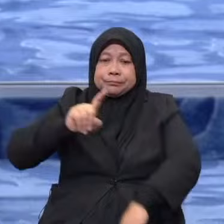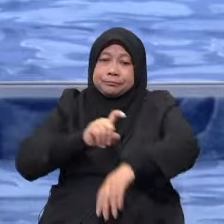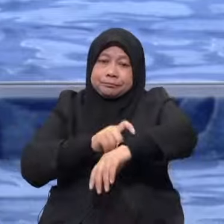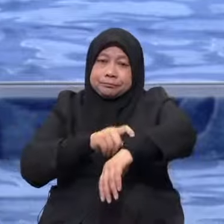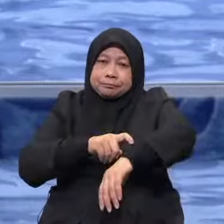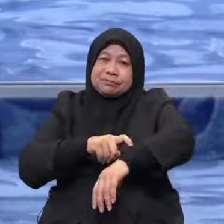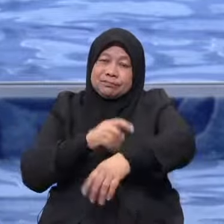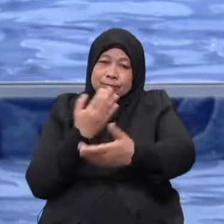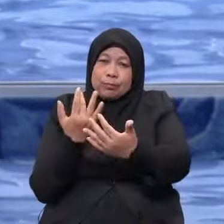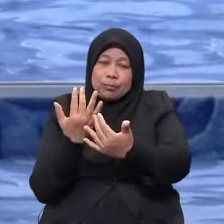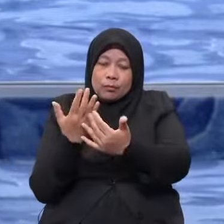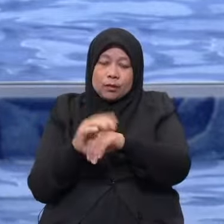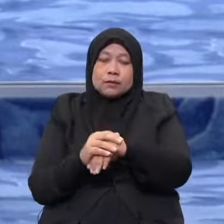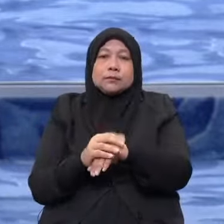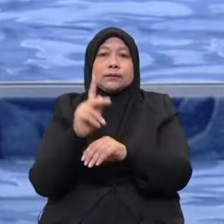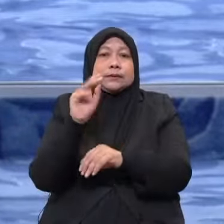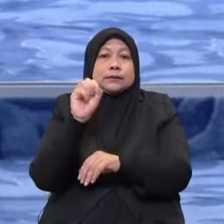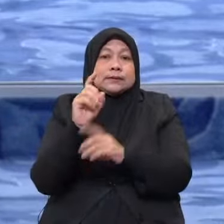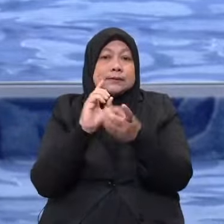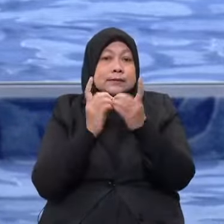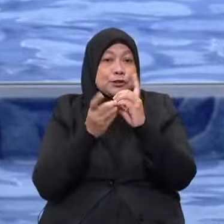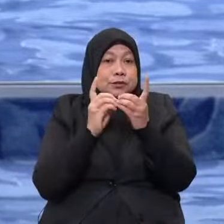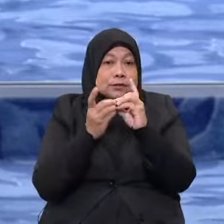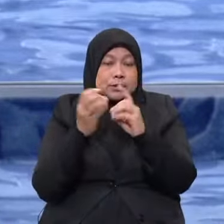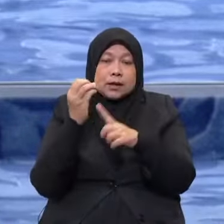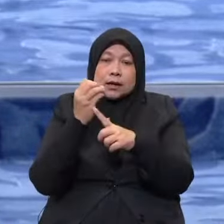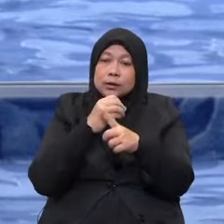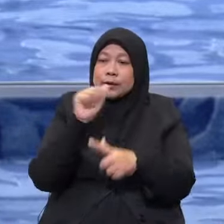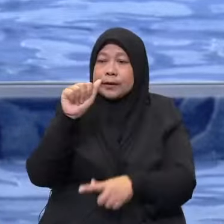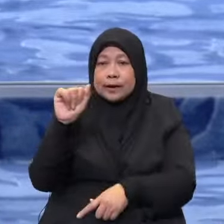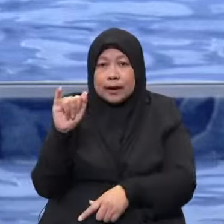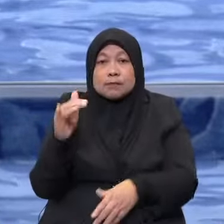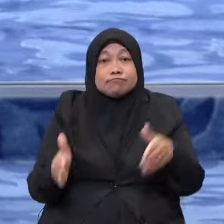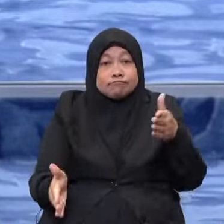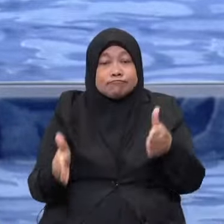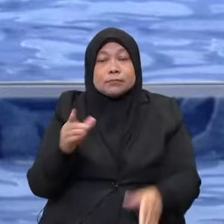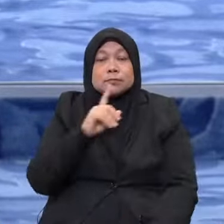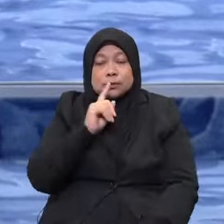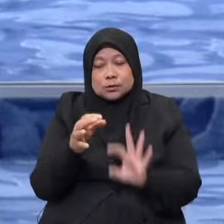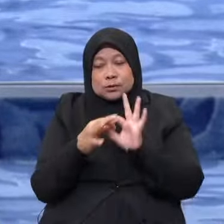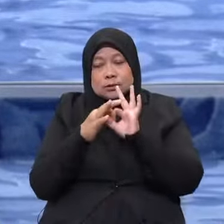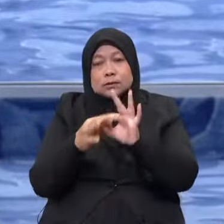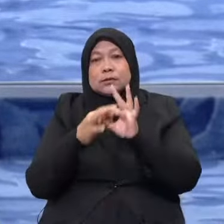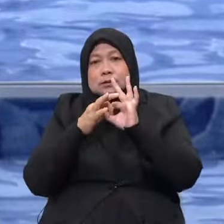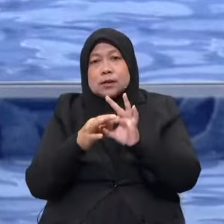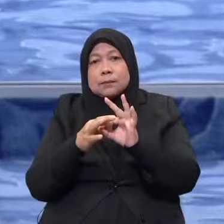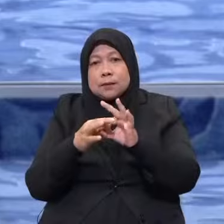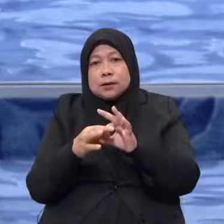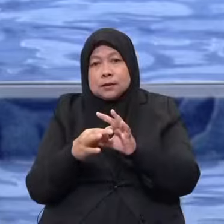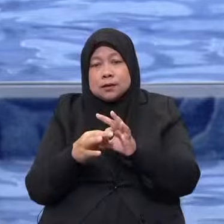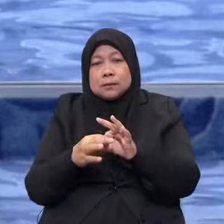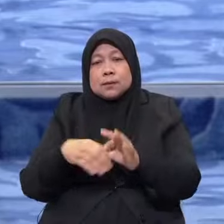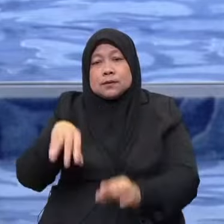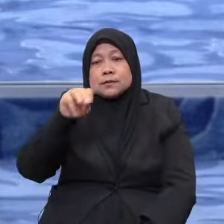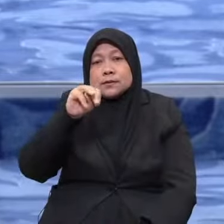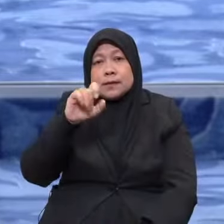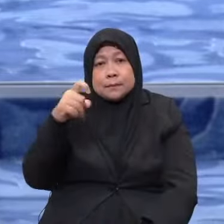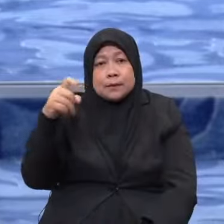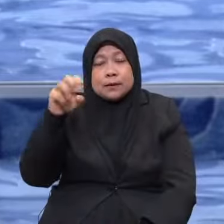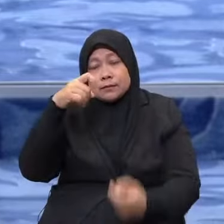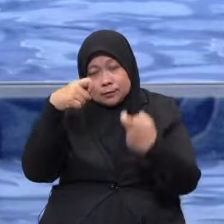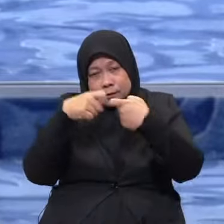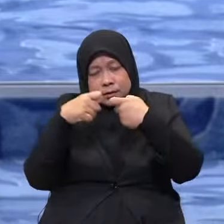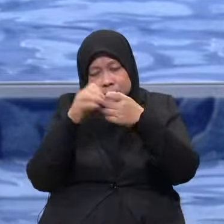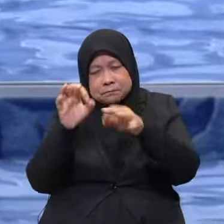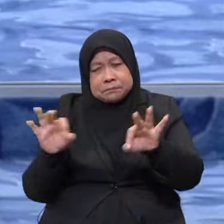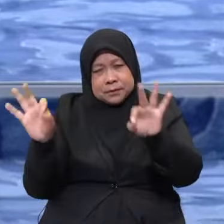masa. Seperti mana kes digital atau AI. Itu kerjasama ataupun semiconductor dengan syarikat asing